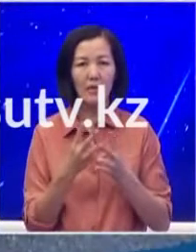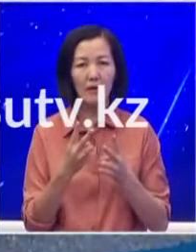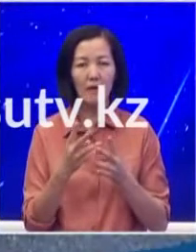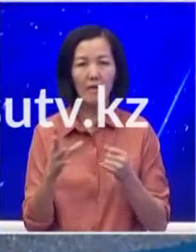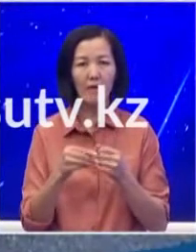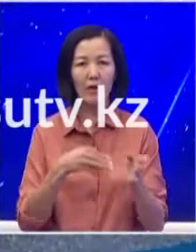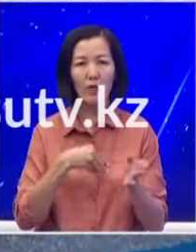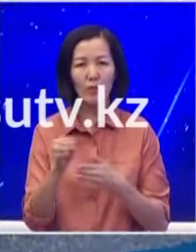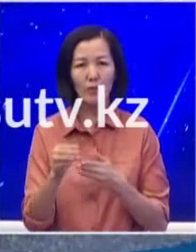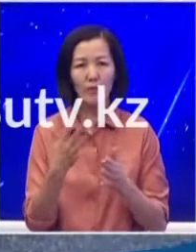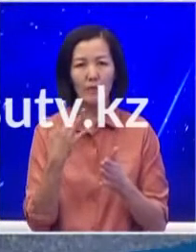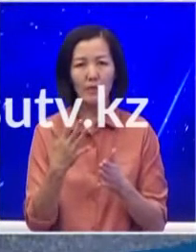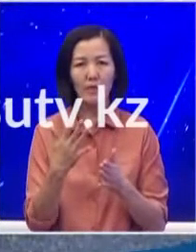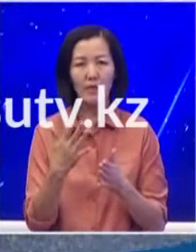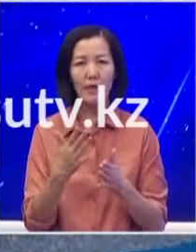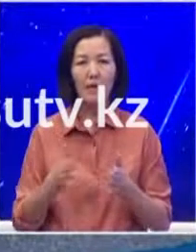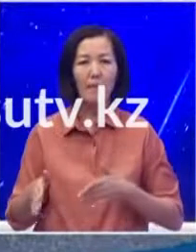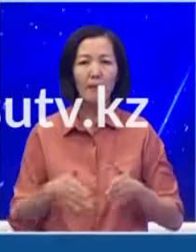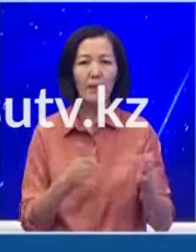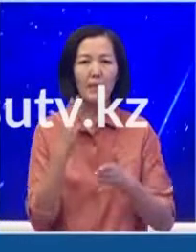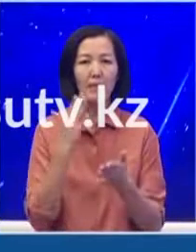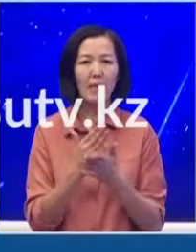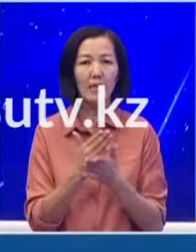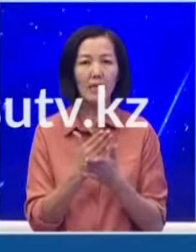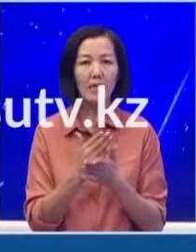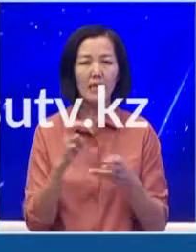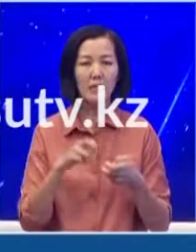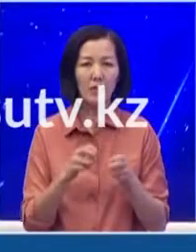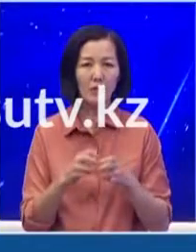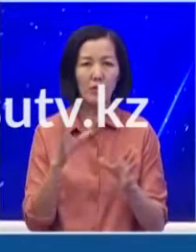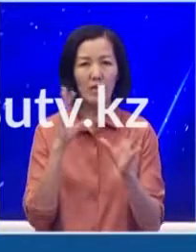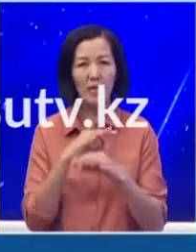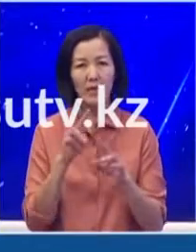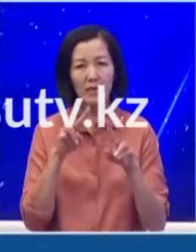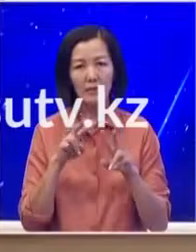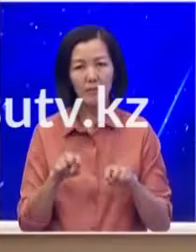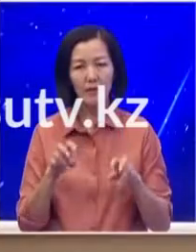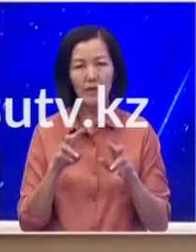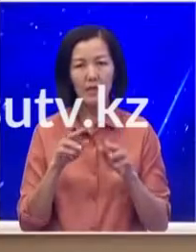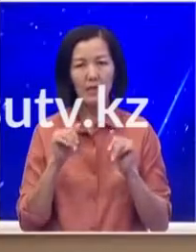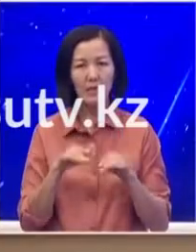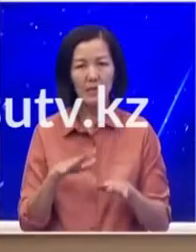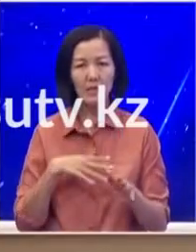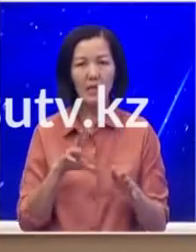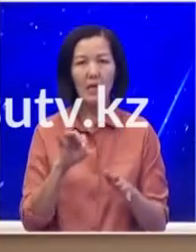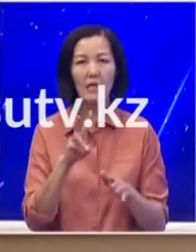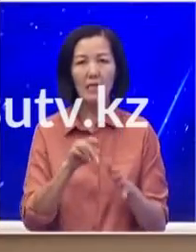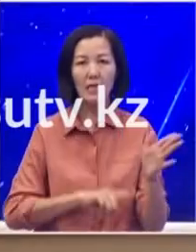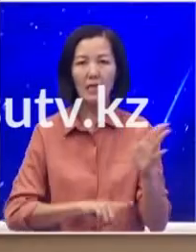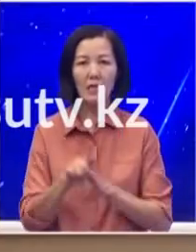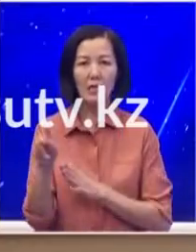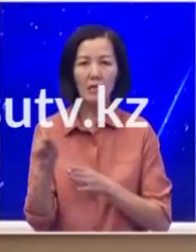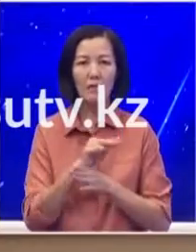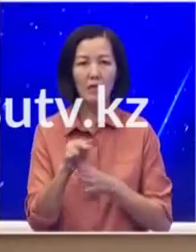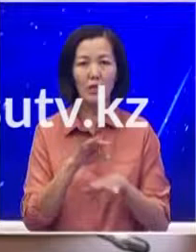участки выкуплены. По 5 магистралям есть и положительные заключения экспертизы. А по улице Сайна уже начались строительно-монтажные